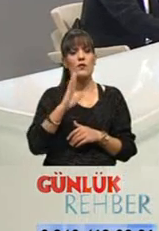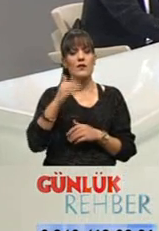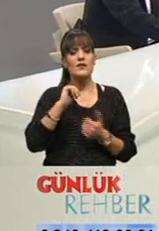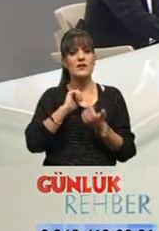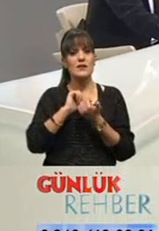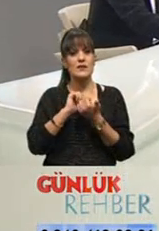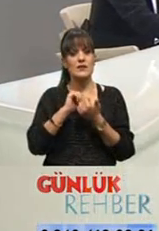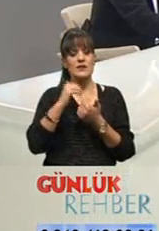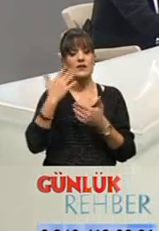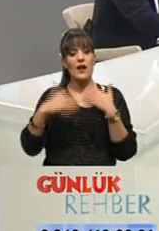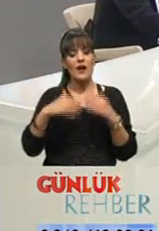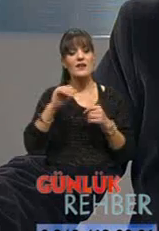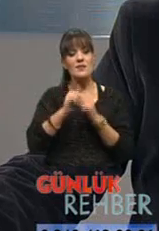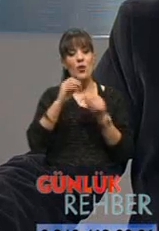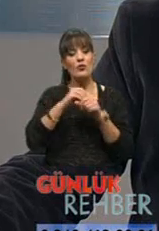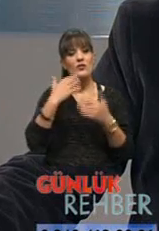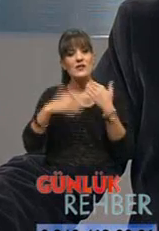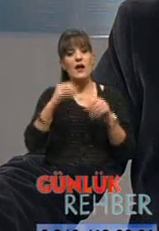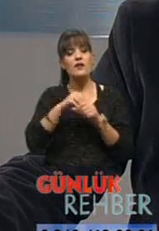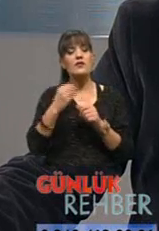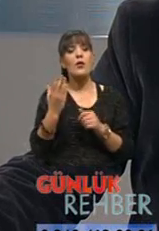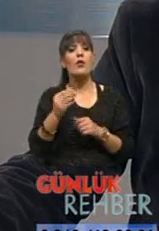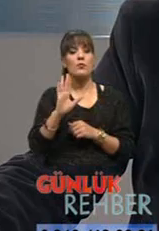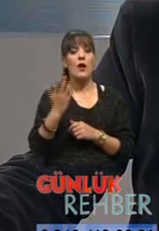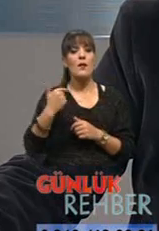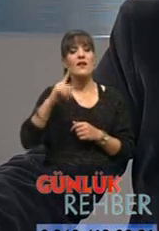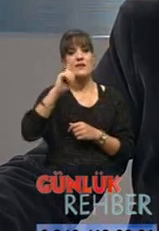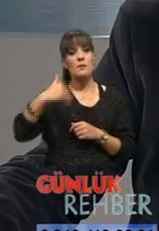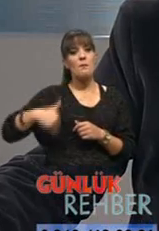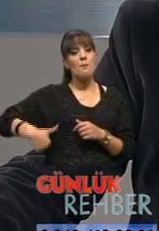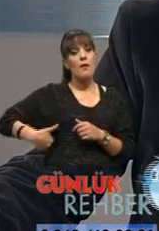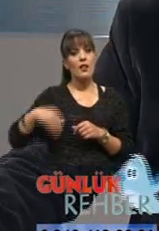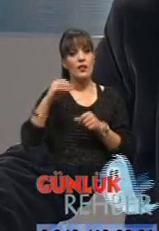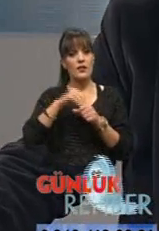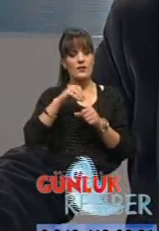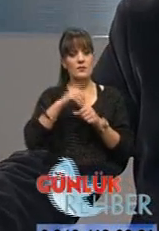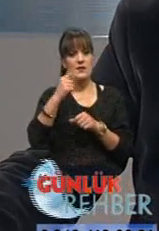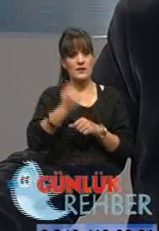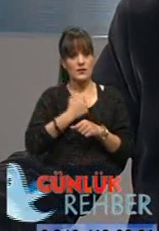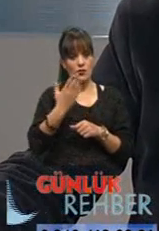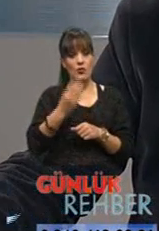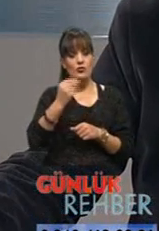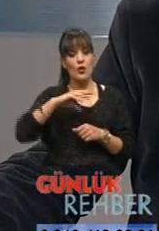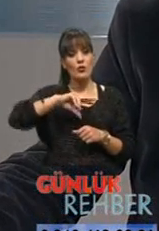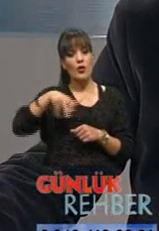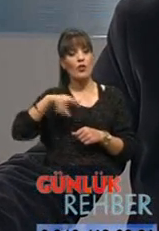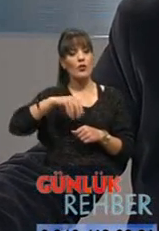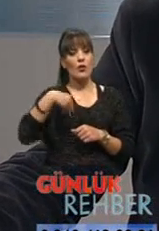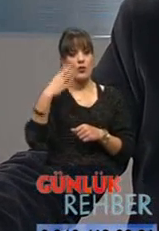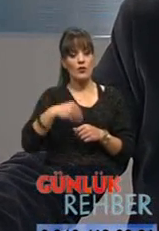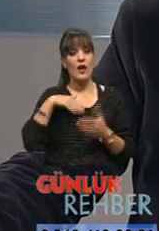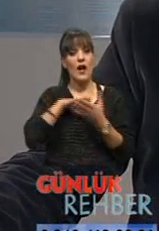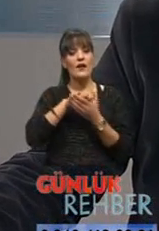spor sakatlıklarına rastlanmıyor. Sadece belde bir sıkıntı oluyor. Çünkü çok dönmelerden dolayı.